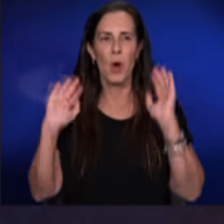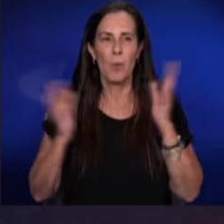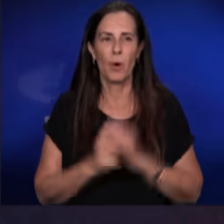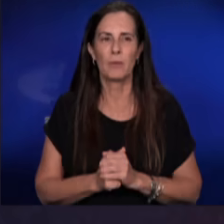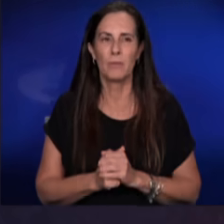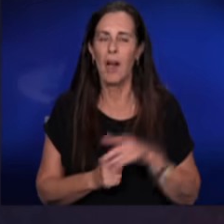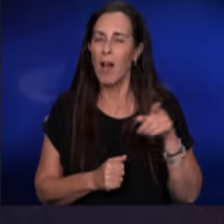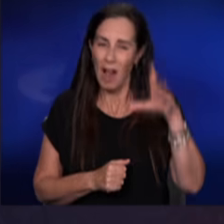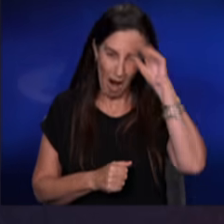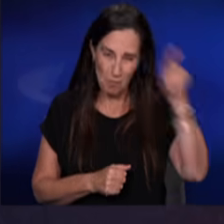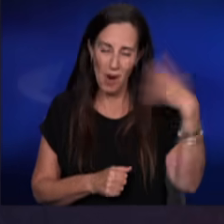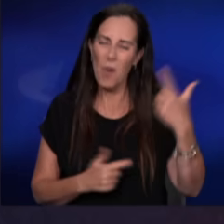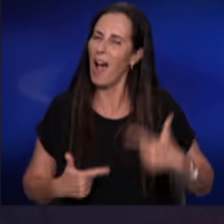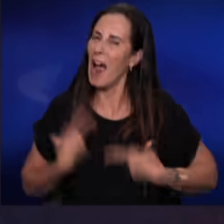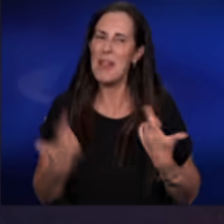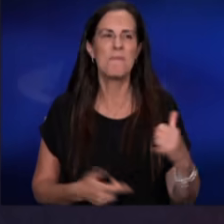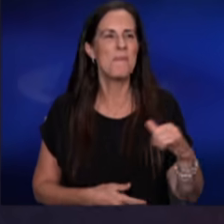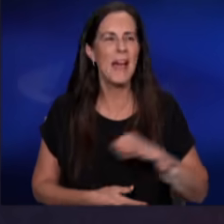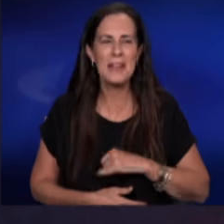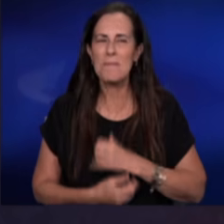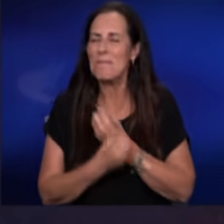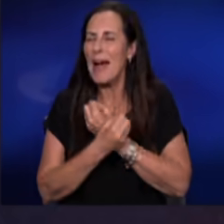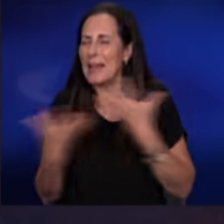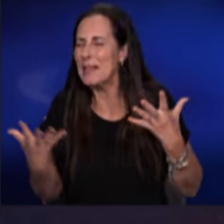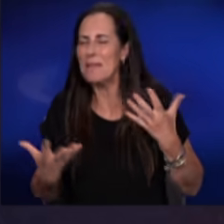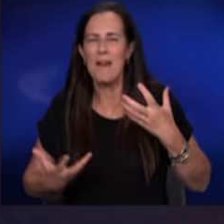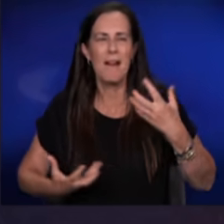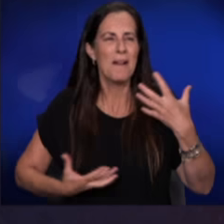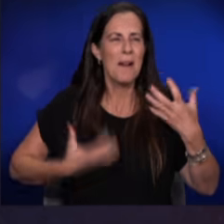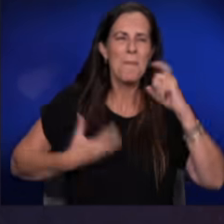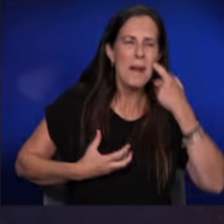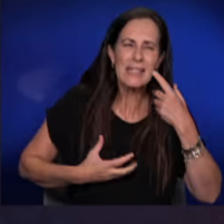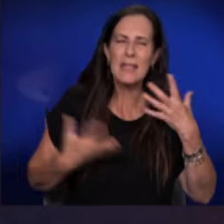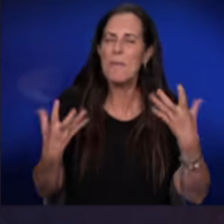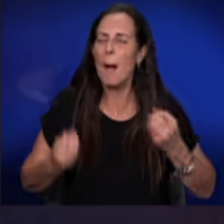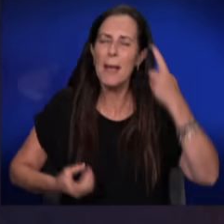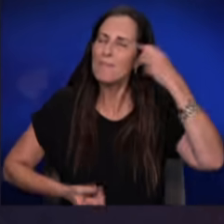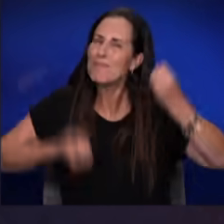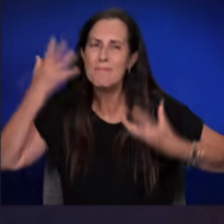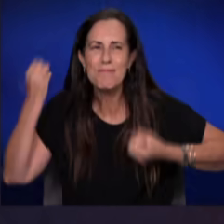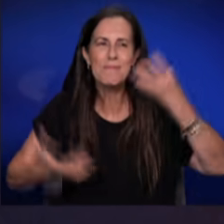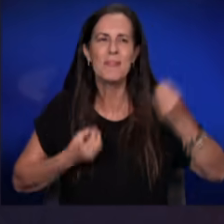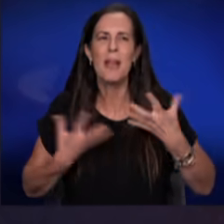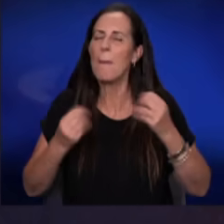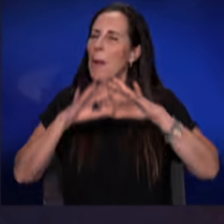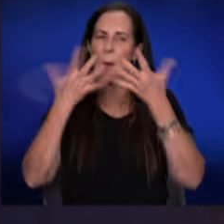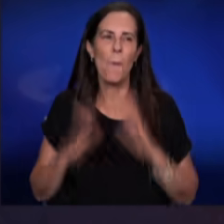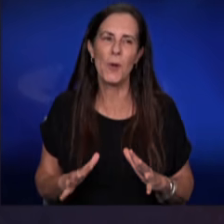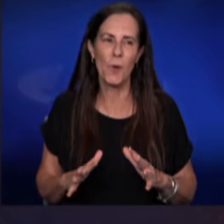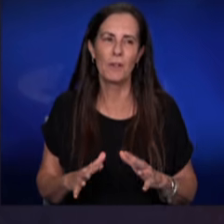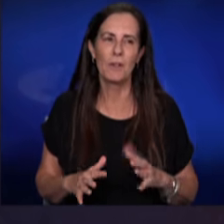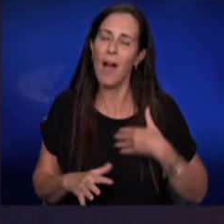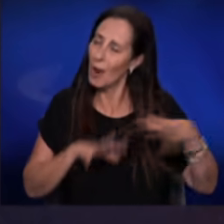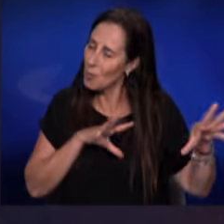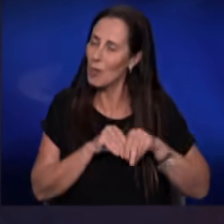מאוד. היה לו חיים מעניינים, מדהימים, סוערים, מצחיקים, מלאים ביצירה, מלאים באומנות.